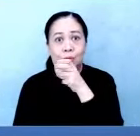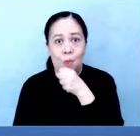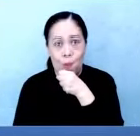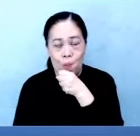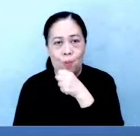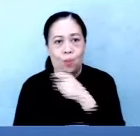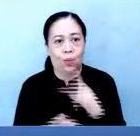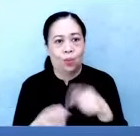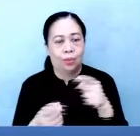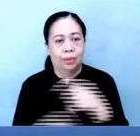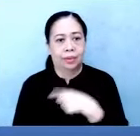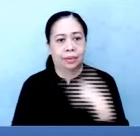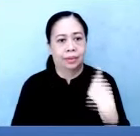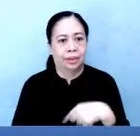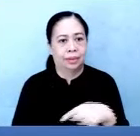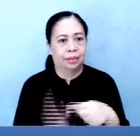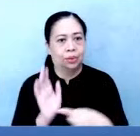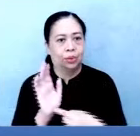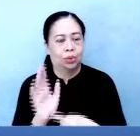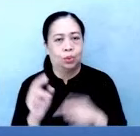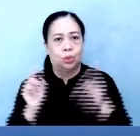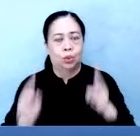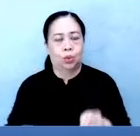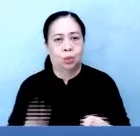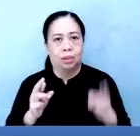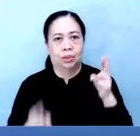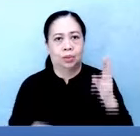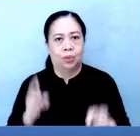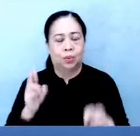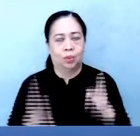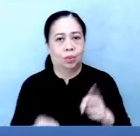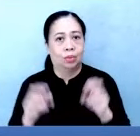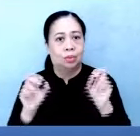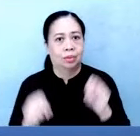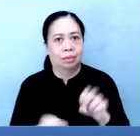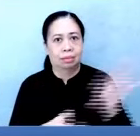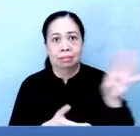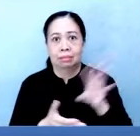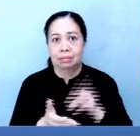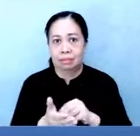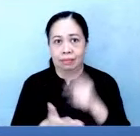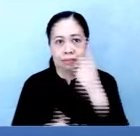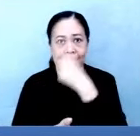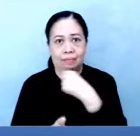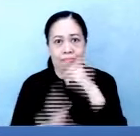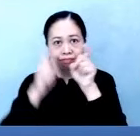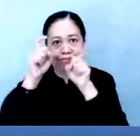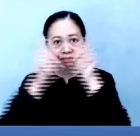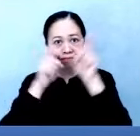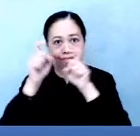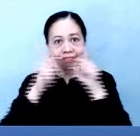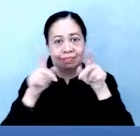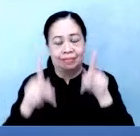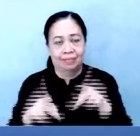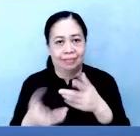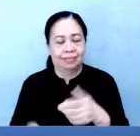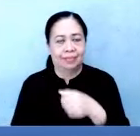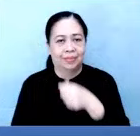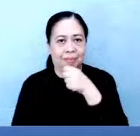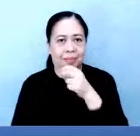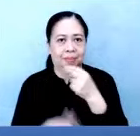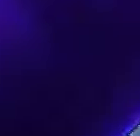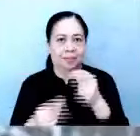sa China, ibinida ang mga humanoid robot na kaya nang gayahin ang facial expression ng tao. Yan ang Frontline News